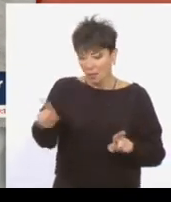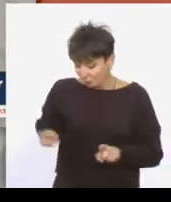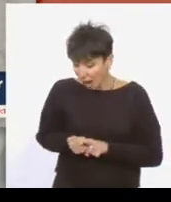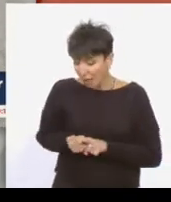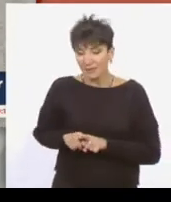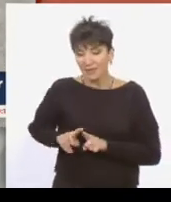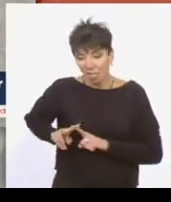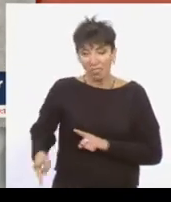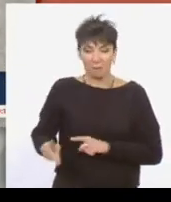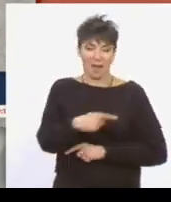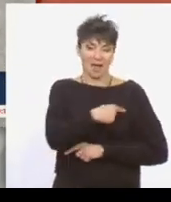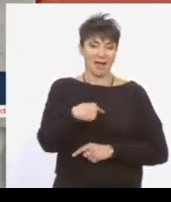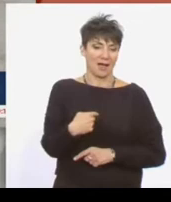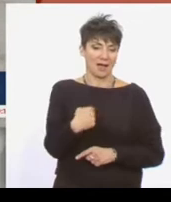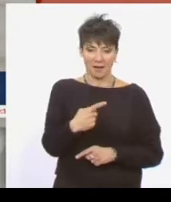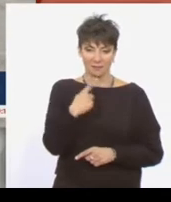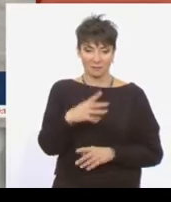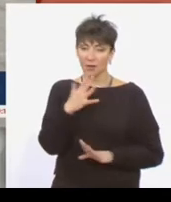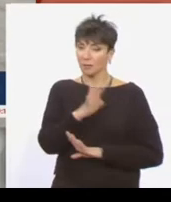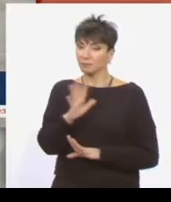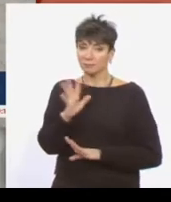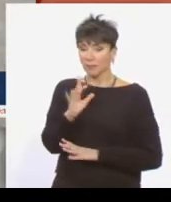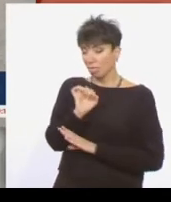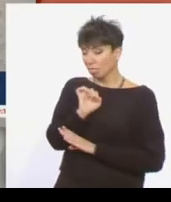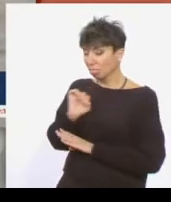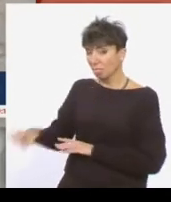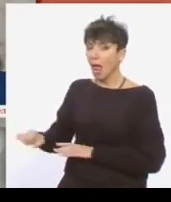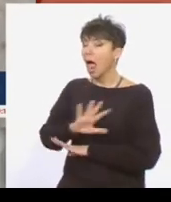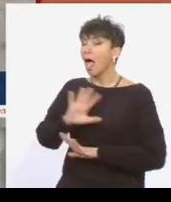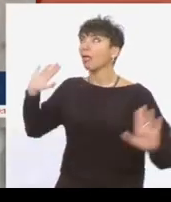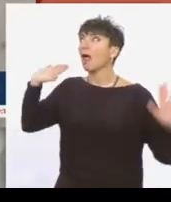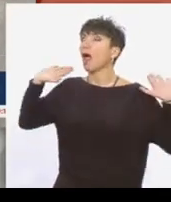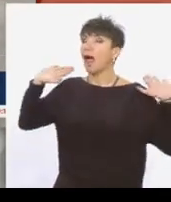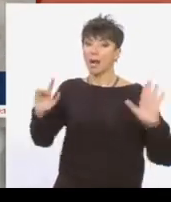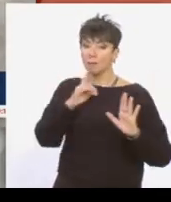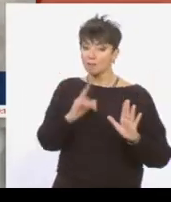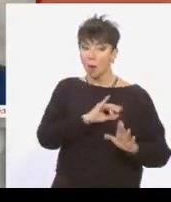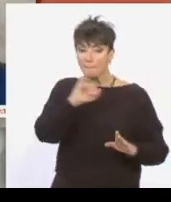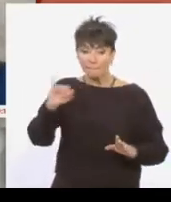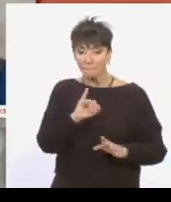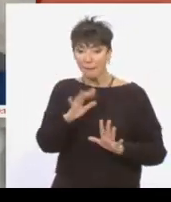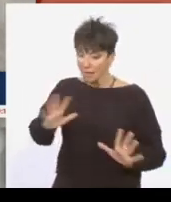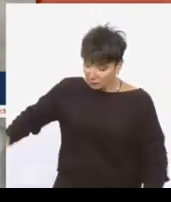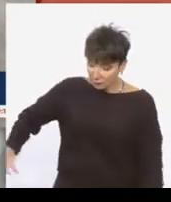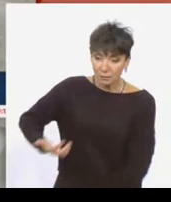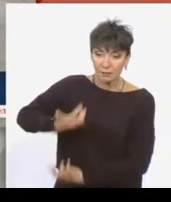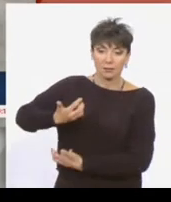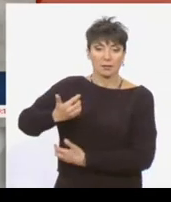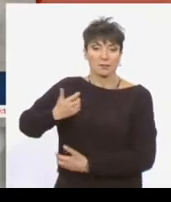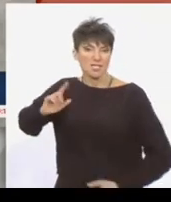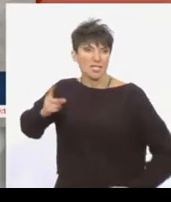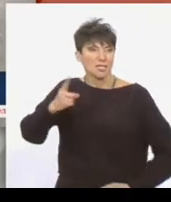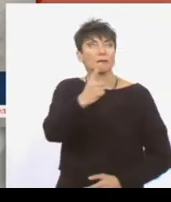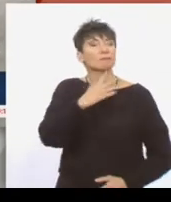του. Όπως μας είπε, δεν θα εγκαταλείψει ποτέ το σκύλο του, ακόμα και αν χρειαστεί να τον πάρει μαζί του σε πάρα πολύ